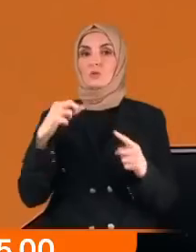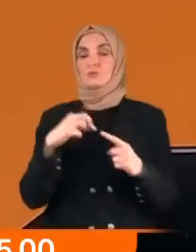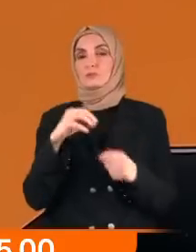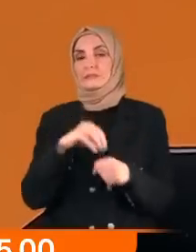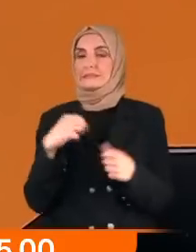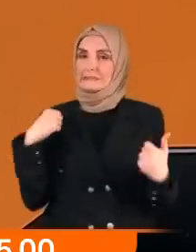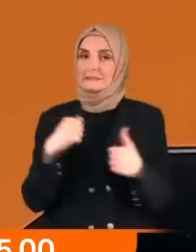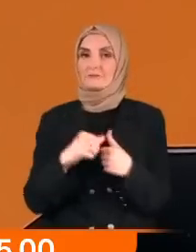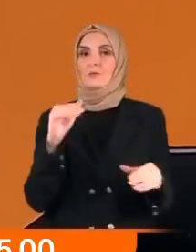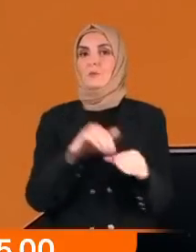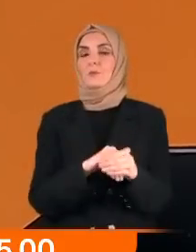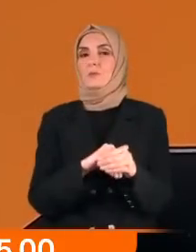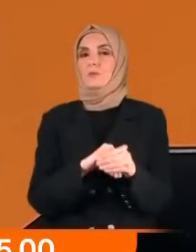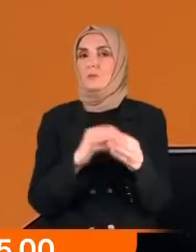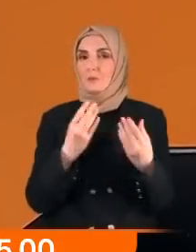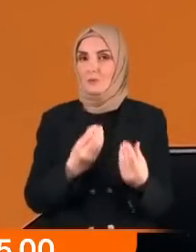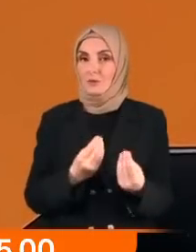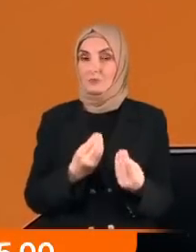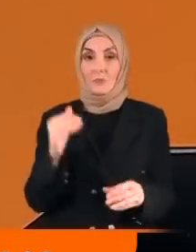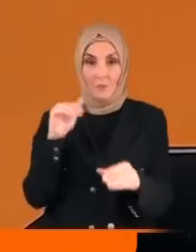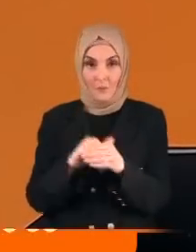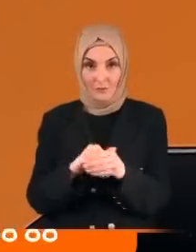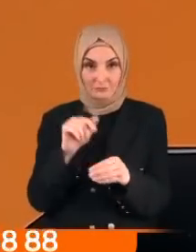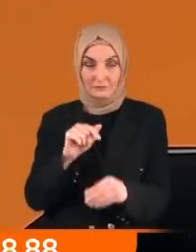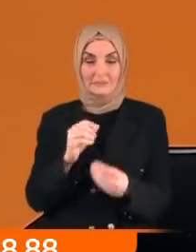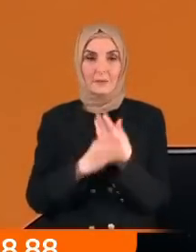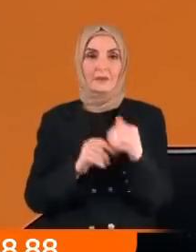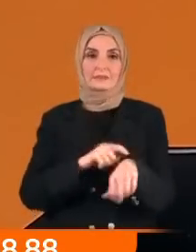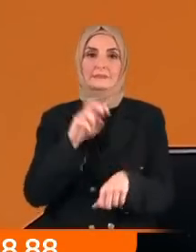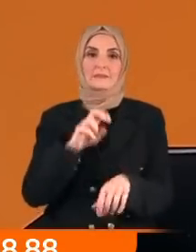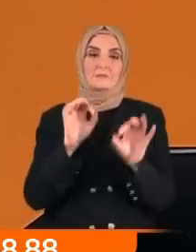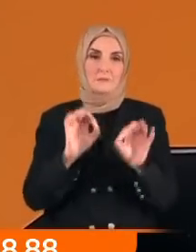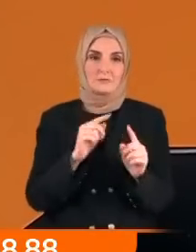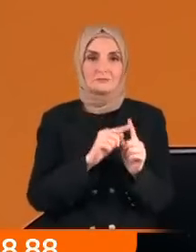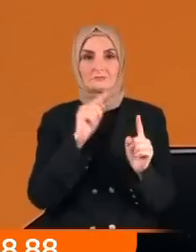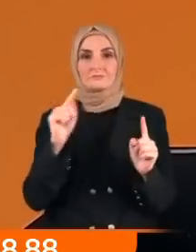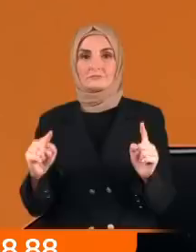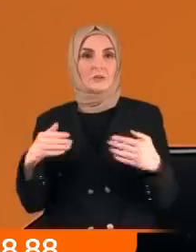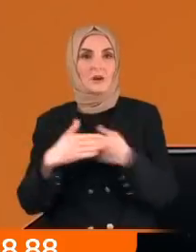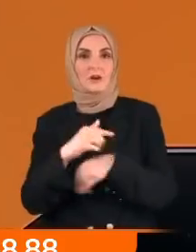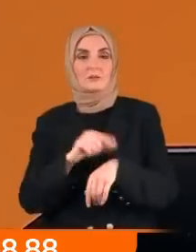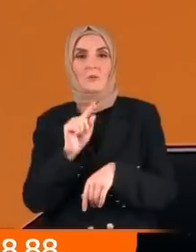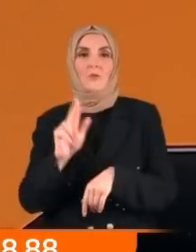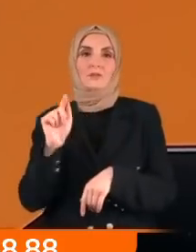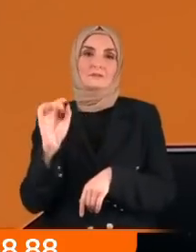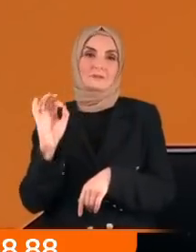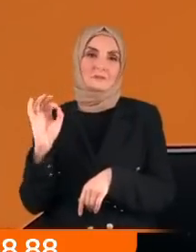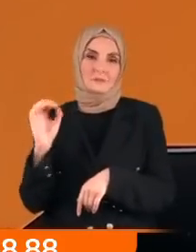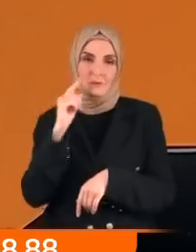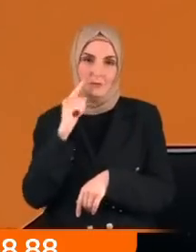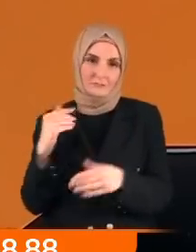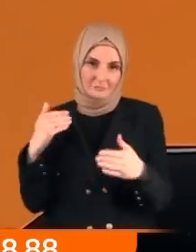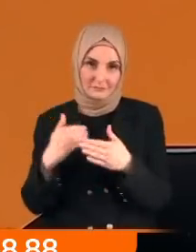turu için bir kez daha sandığa gidecek. Oy kullanma işlemi sabah 8'de başlayacak, akşam 17'ye kadar da devam